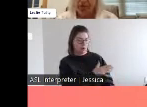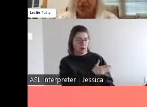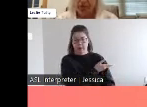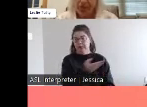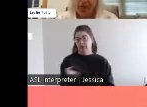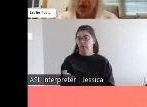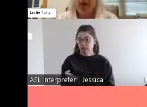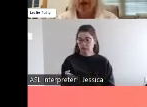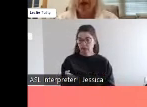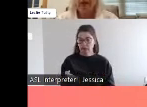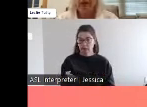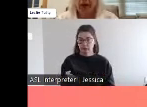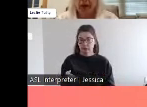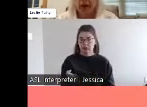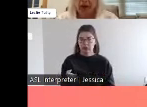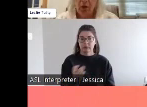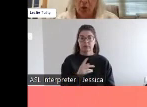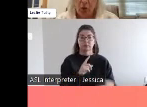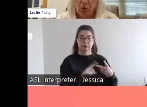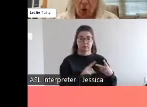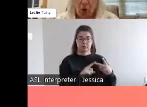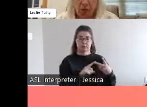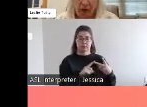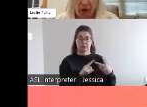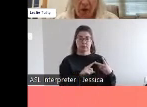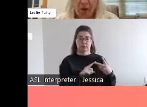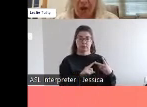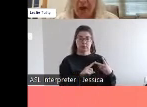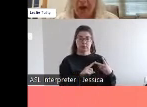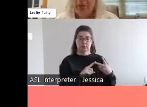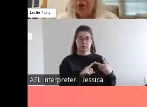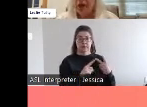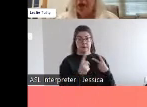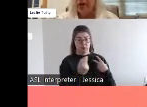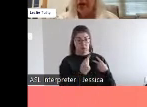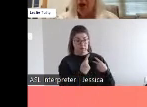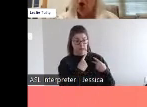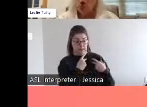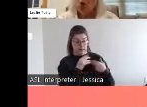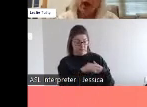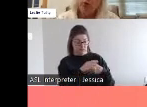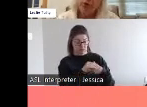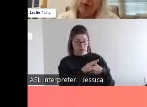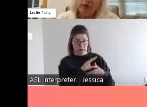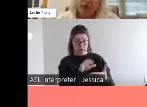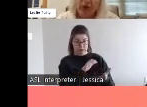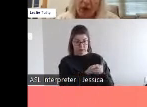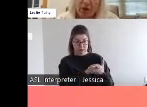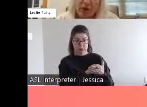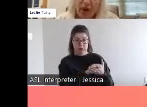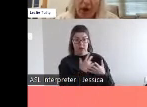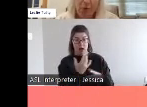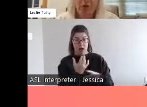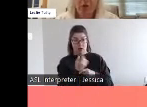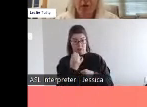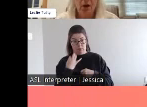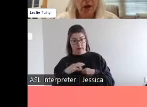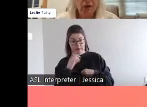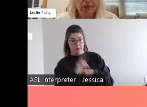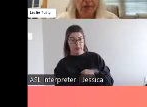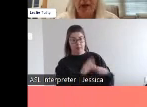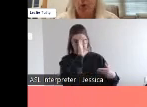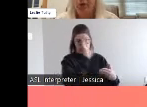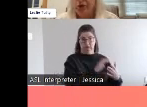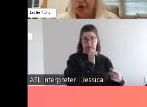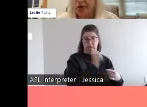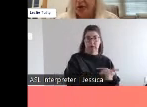pas à réparer la relation parce qu'il était clair qu'il ne voulait pas être là. Deuxième citation, mon mari et moi avons eu droit à des services de consultation